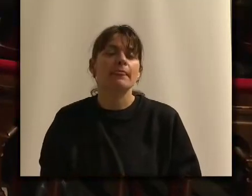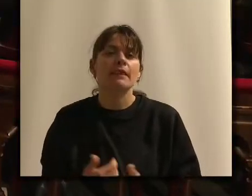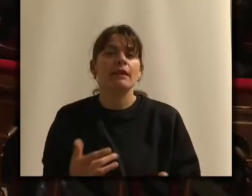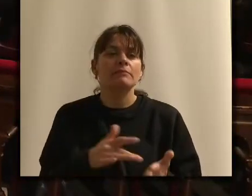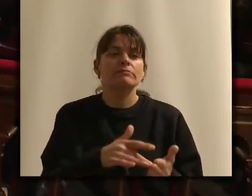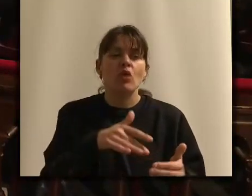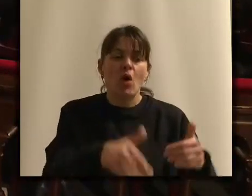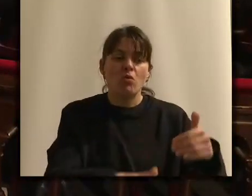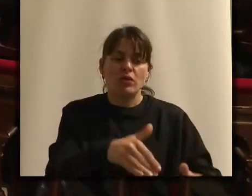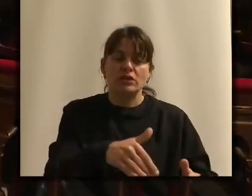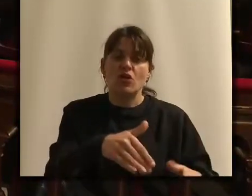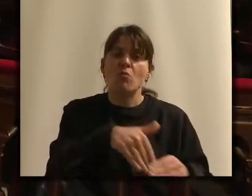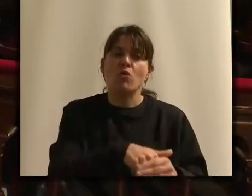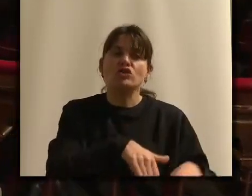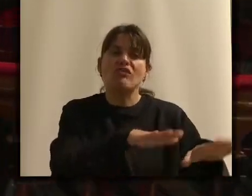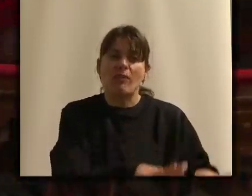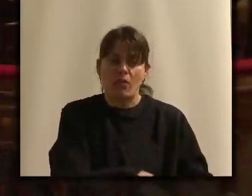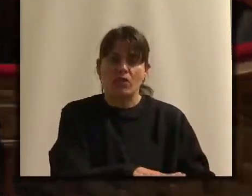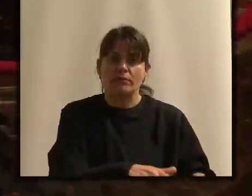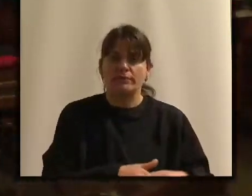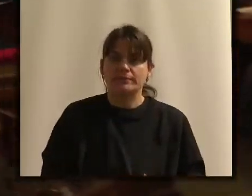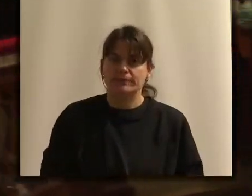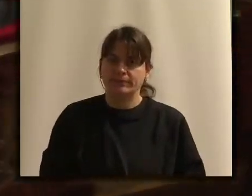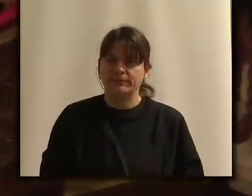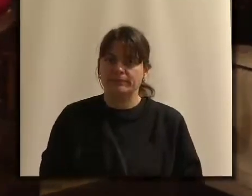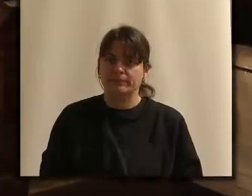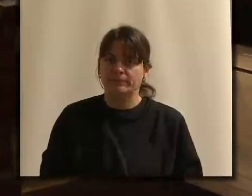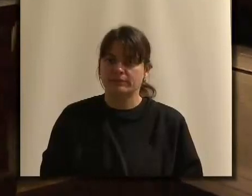Passem a votació. Vots a favor?